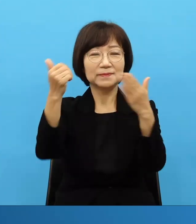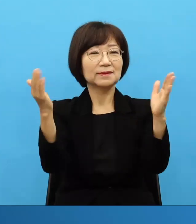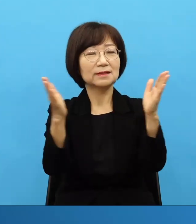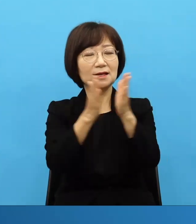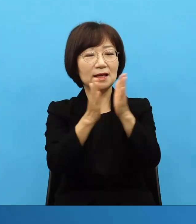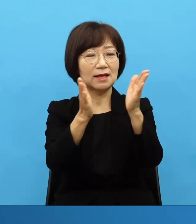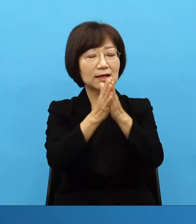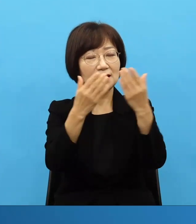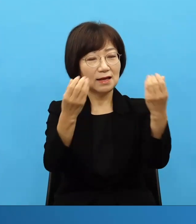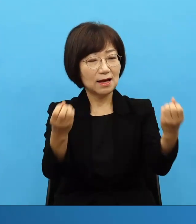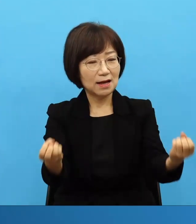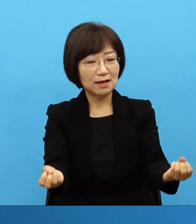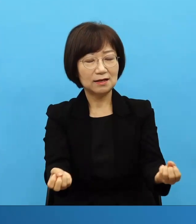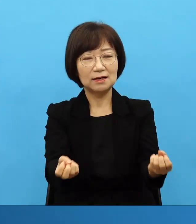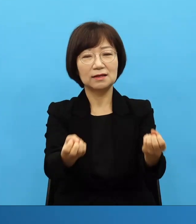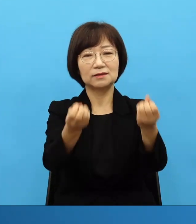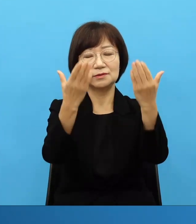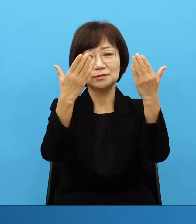하나님께